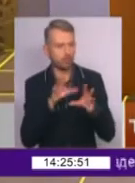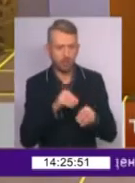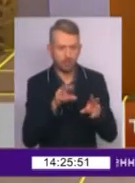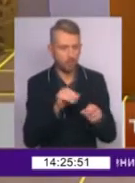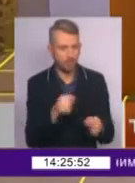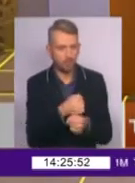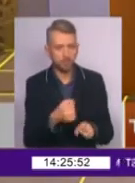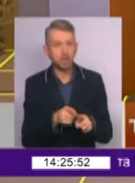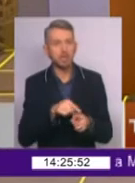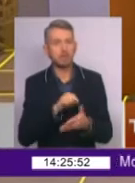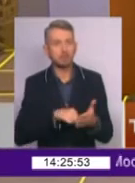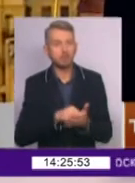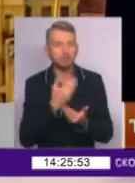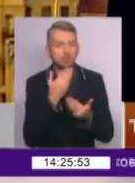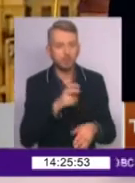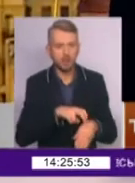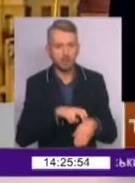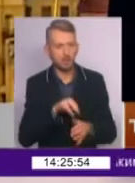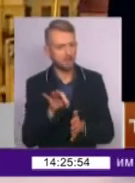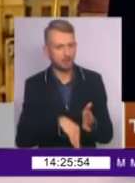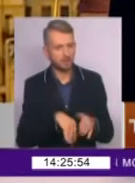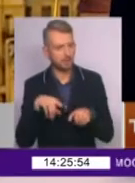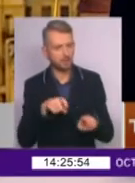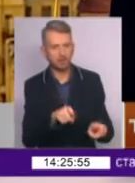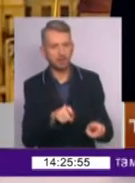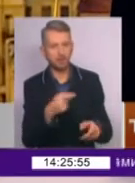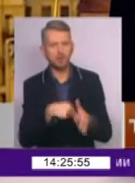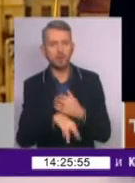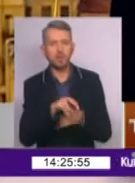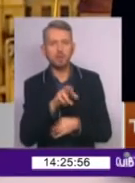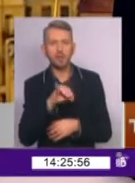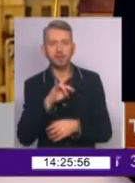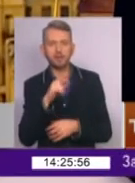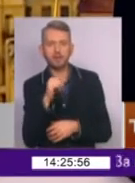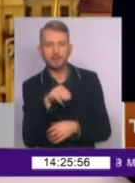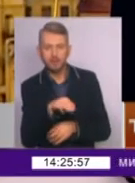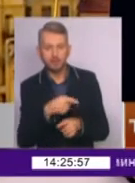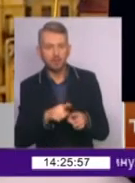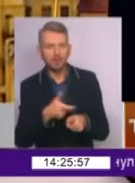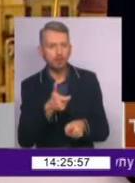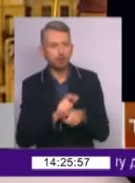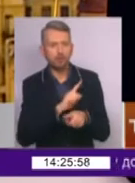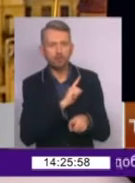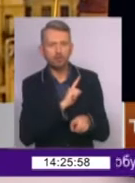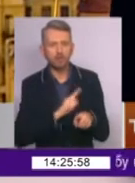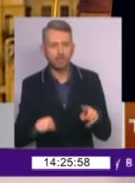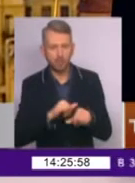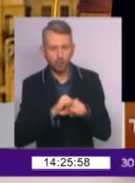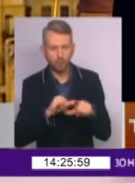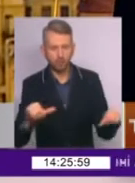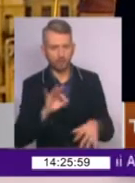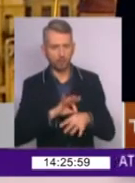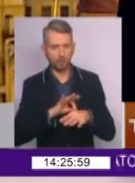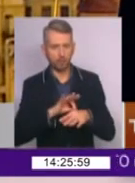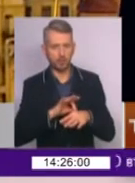це вже привід звернутися до лікаря зразу, тому що менінгіт – це досить швидке прогресування захворювання, а